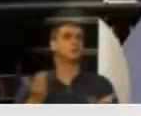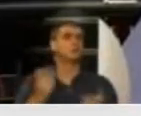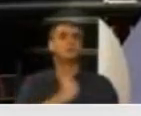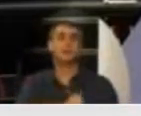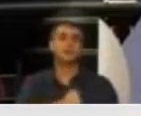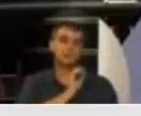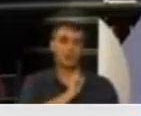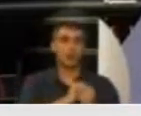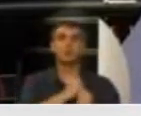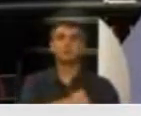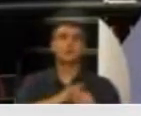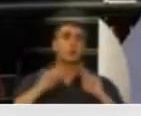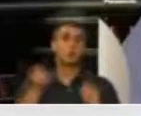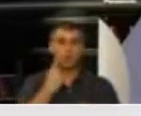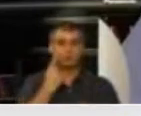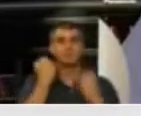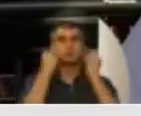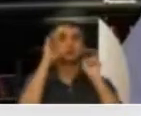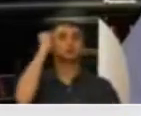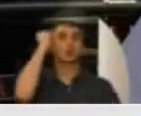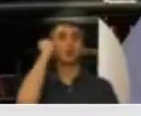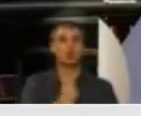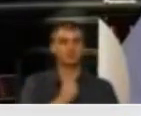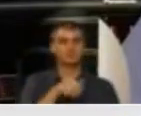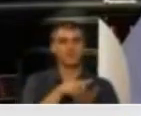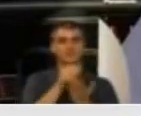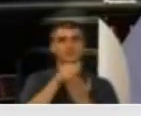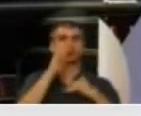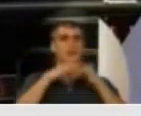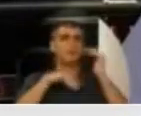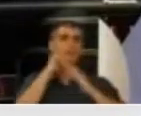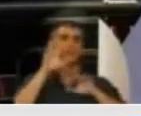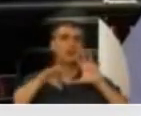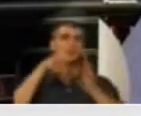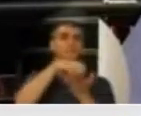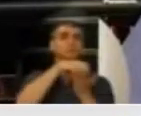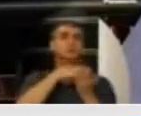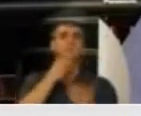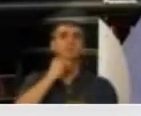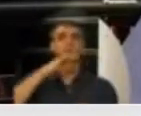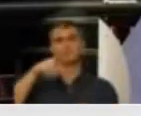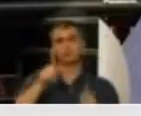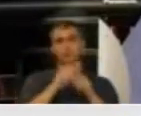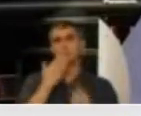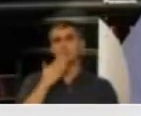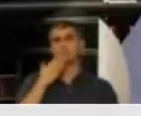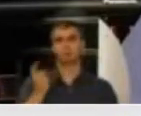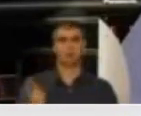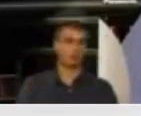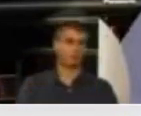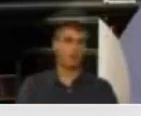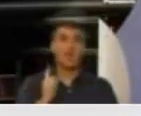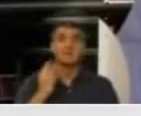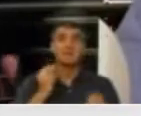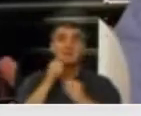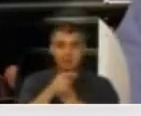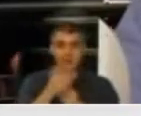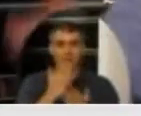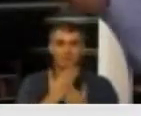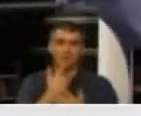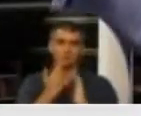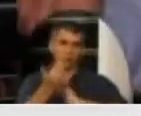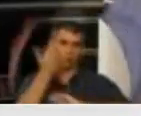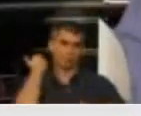כולנו, שחרורם של אותם רוצחים והמשך הבנייה בהתיישבות ביהודה ושומרון, כמו גם בירושלים. והדברים הללו נאמרו עוד